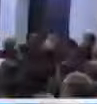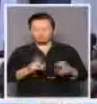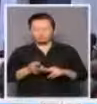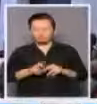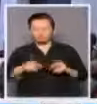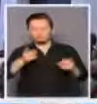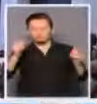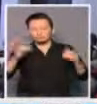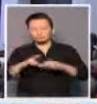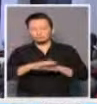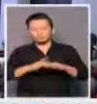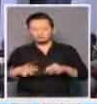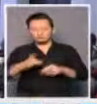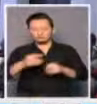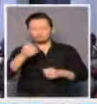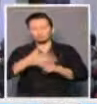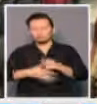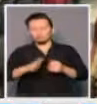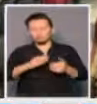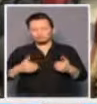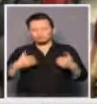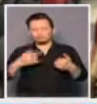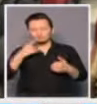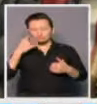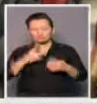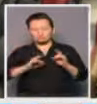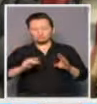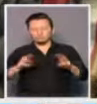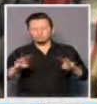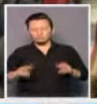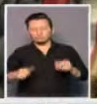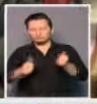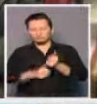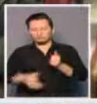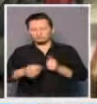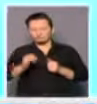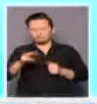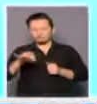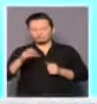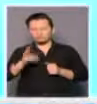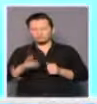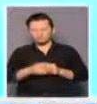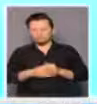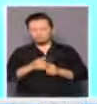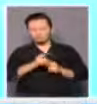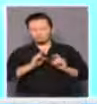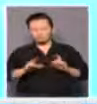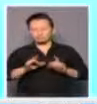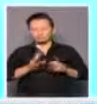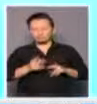Перед собравшимися в районном доме культуры с поздравительной речью выступил заместитель акима области Алибек Наутиев. В этот день